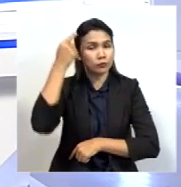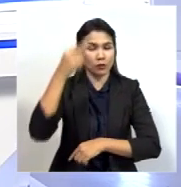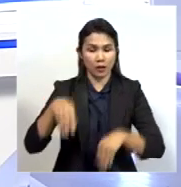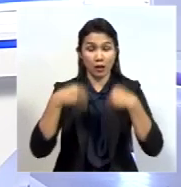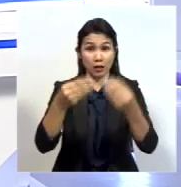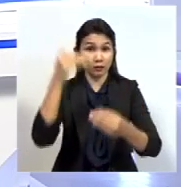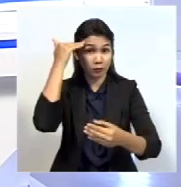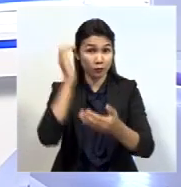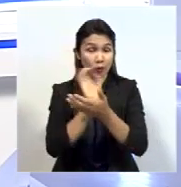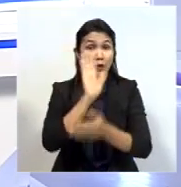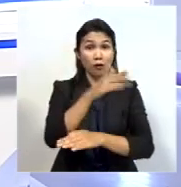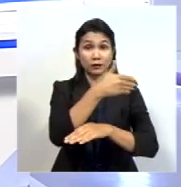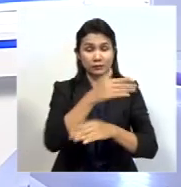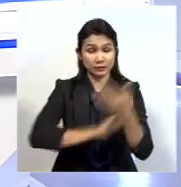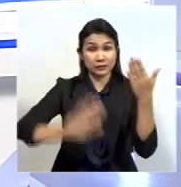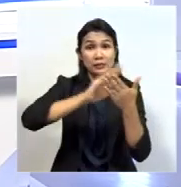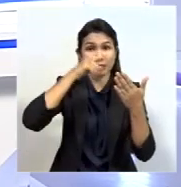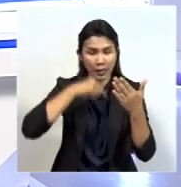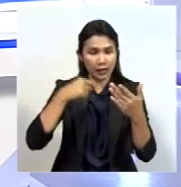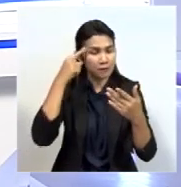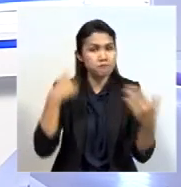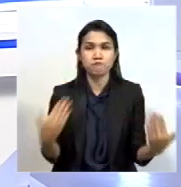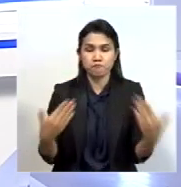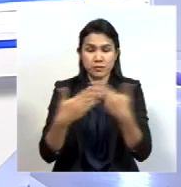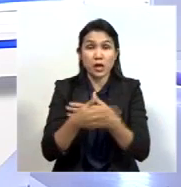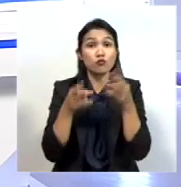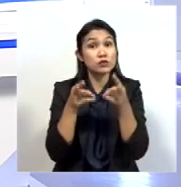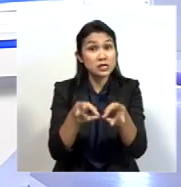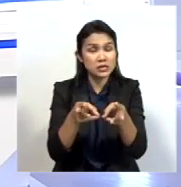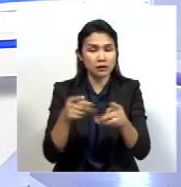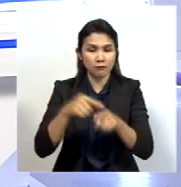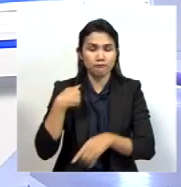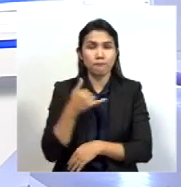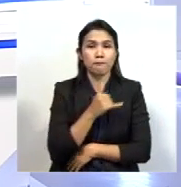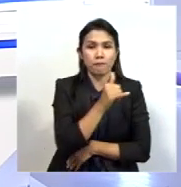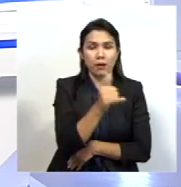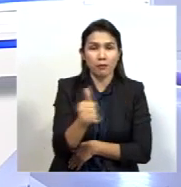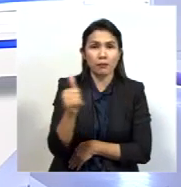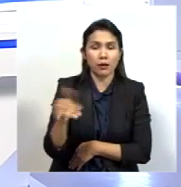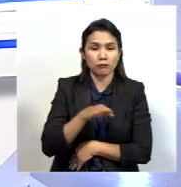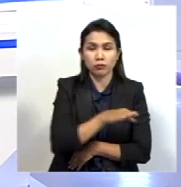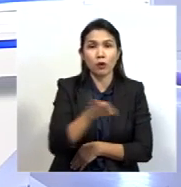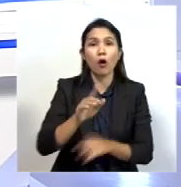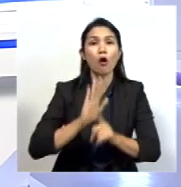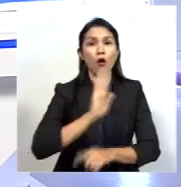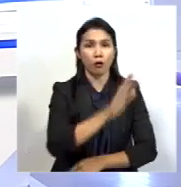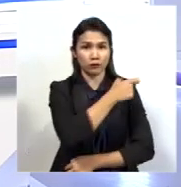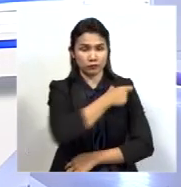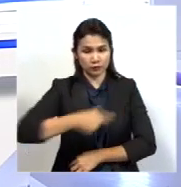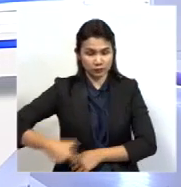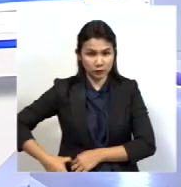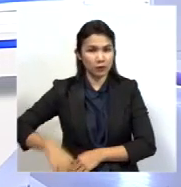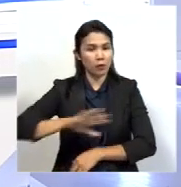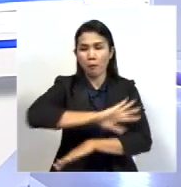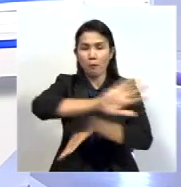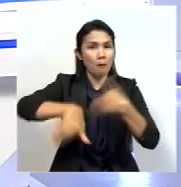งานตำรวจแห่งชาติปรับรูปแบบการถวายการอารักขาระหว่างการเสด็จพระราชดำเนินของพระบาทสมเด็จพระเจ้าอยู่หัวและพระบร